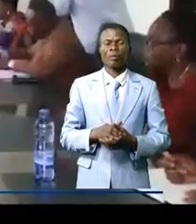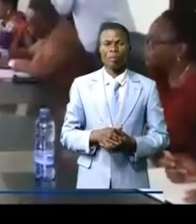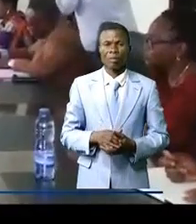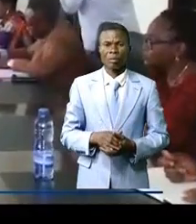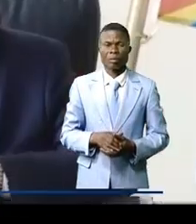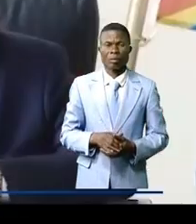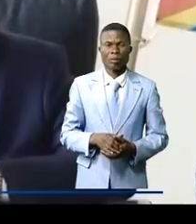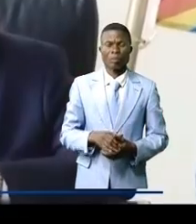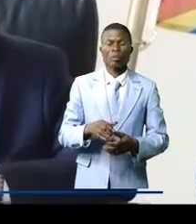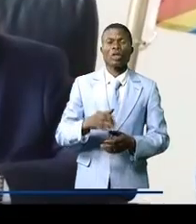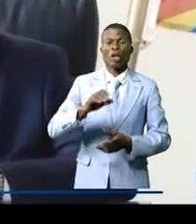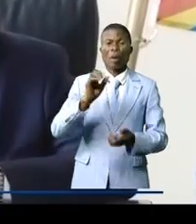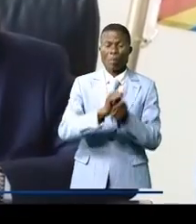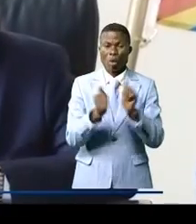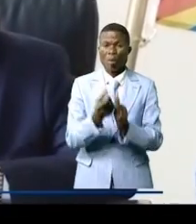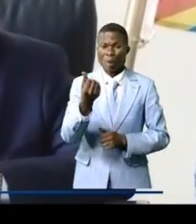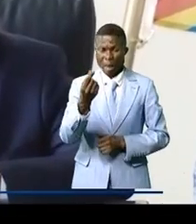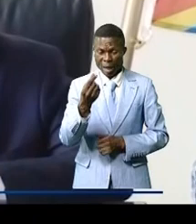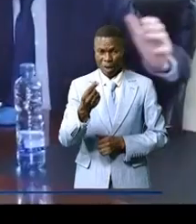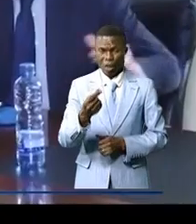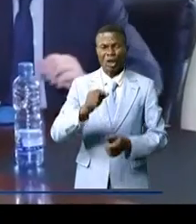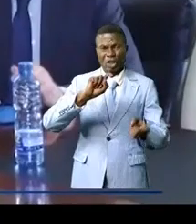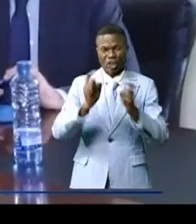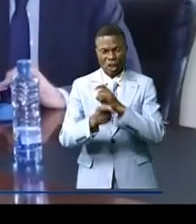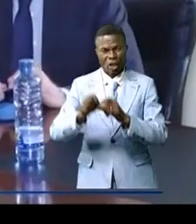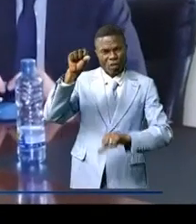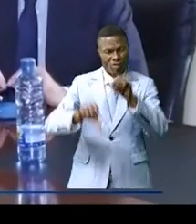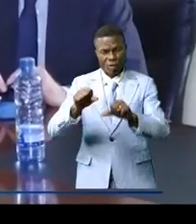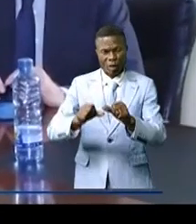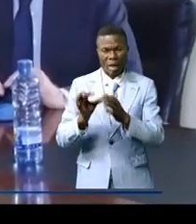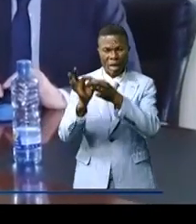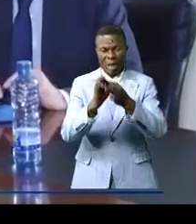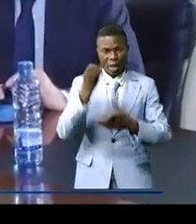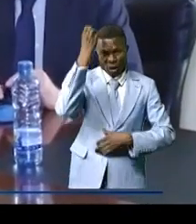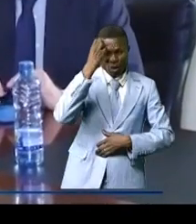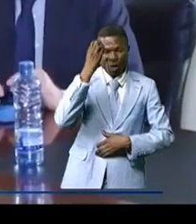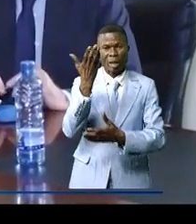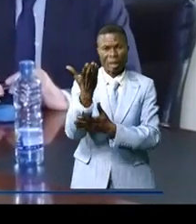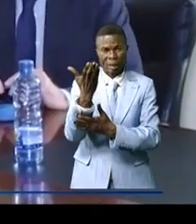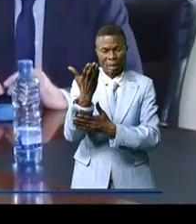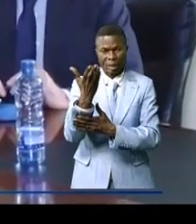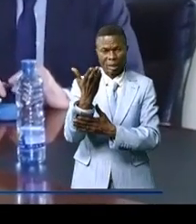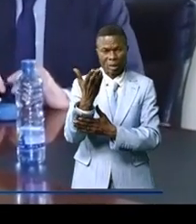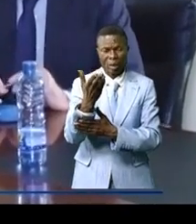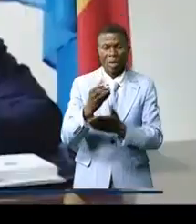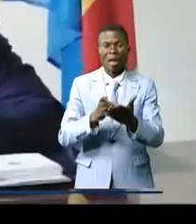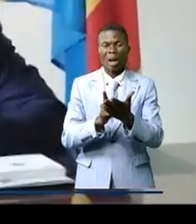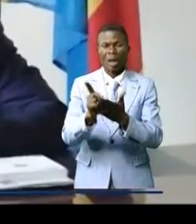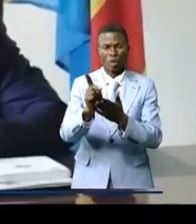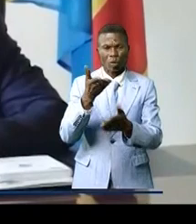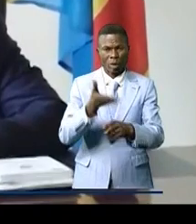Blanchiment des capitaux et financement du terrorisme en RDC, l'Union européenne plaide pour la rédaction d'une législation.